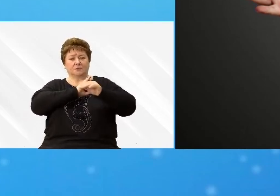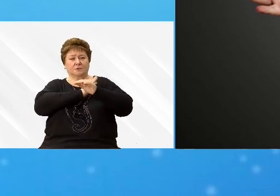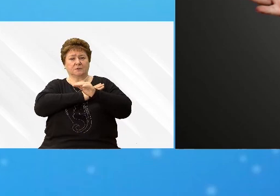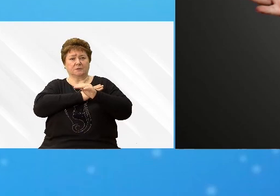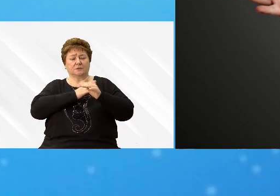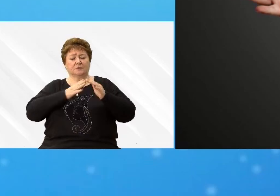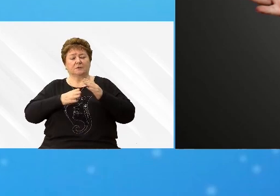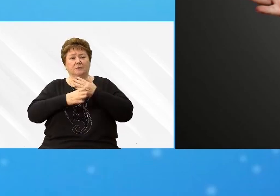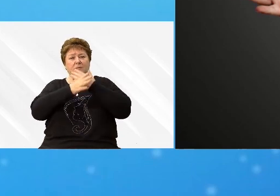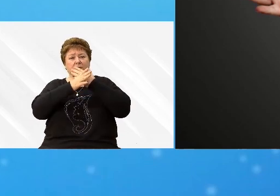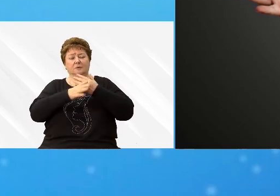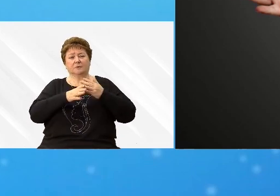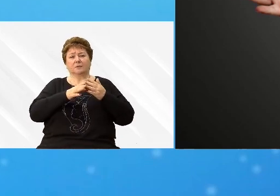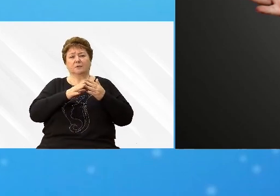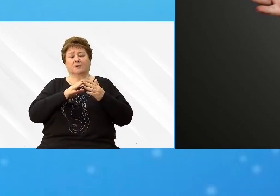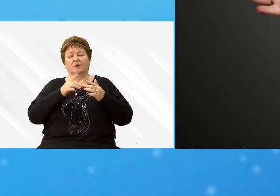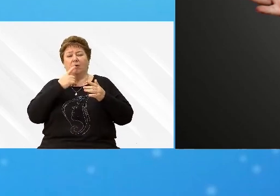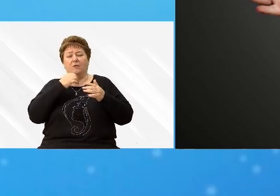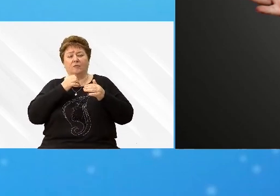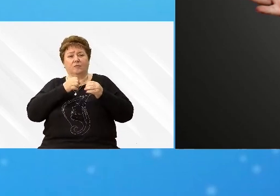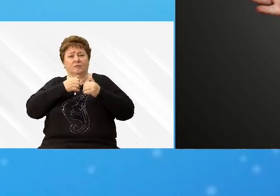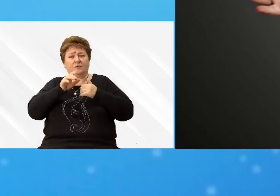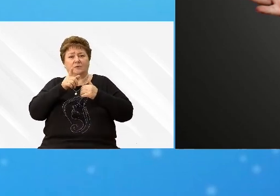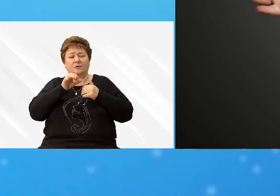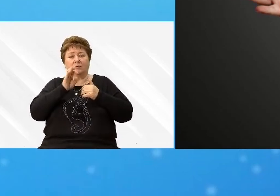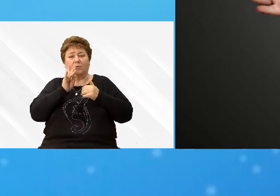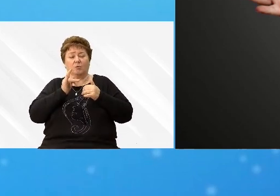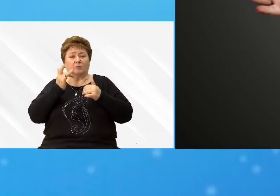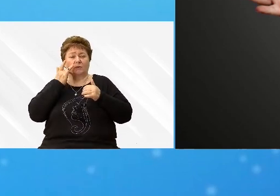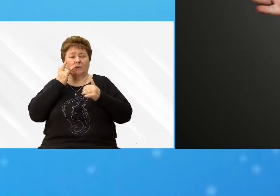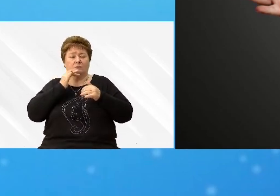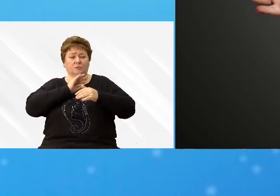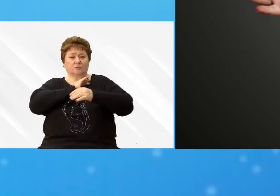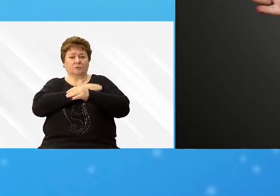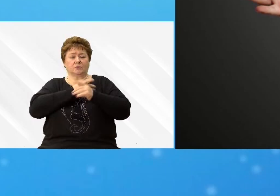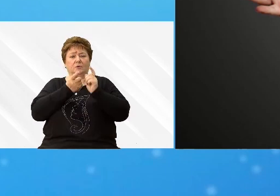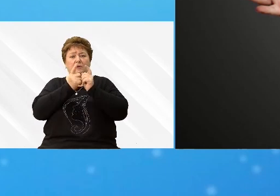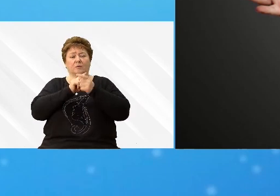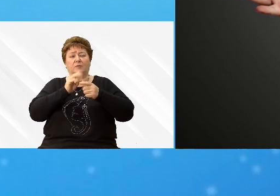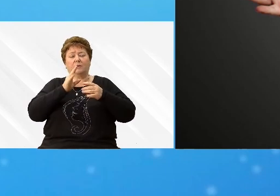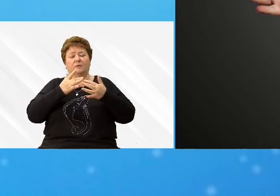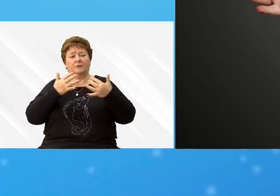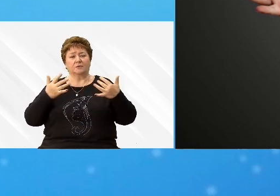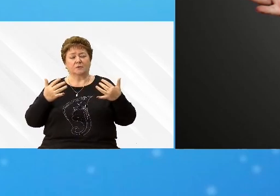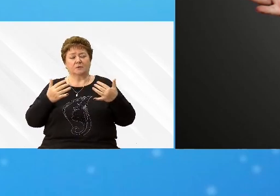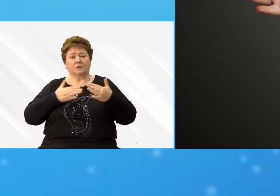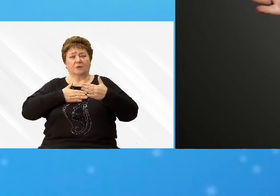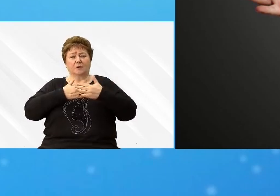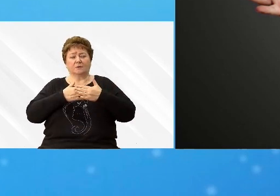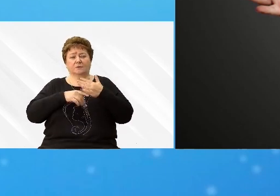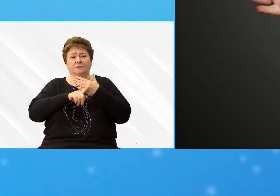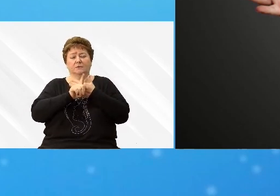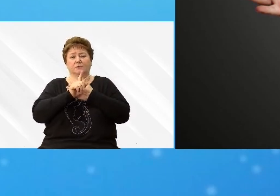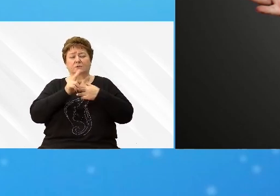организма а nismo в кровь выделяются гормоны которые усиливают обмен веществ активнее